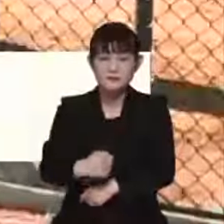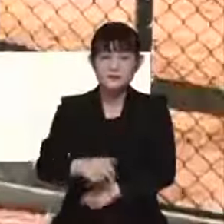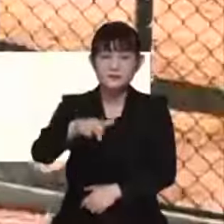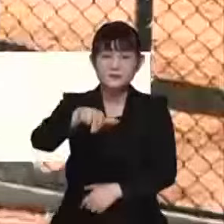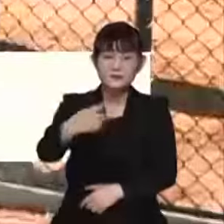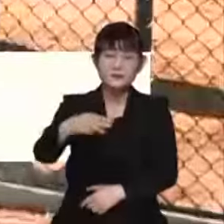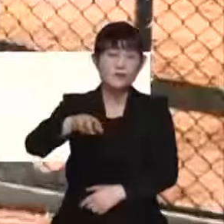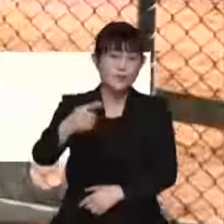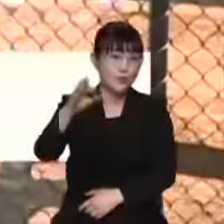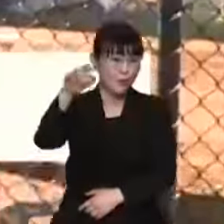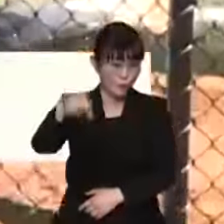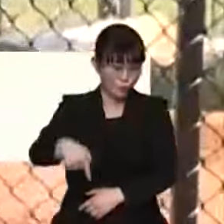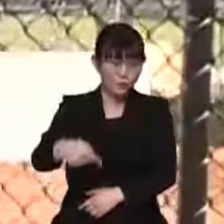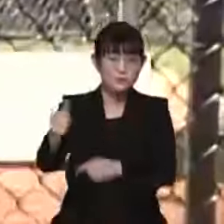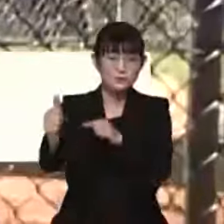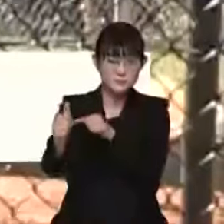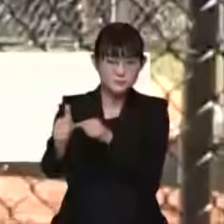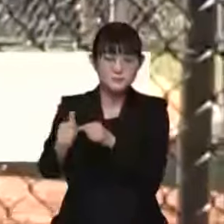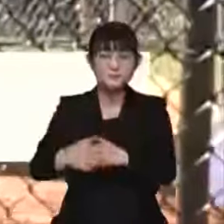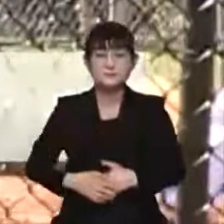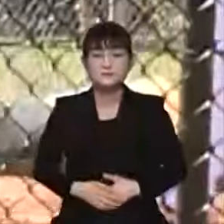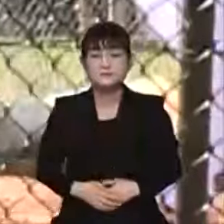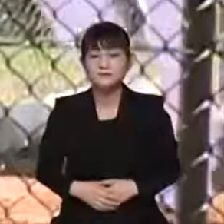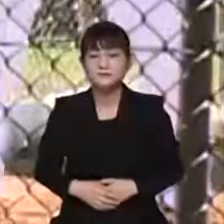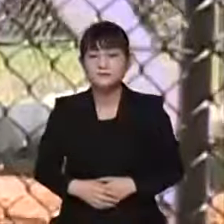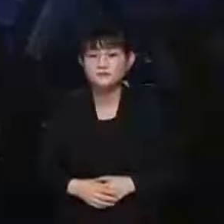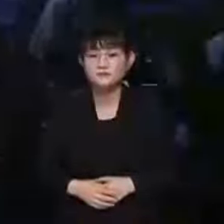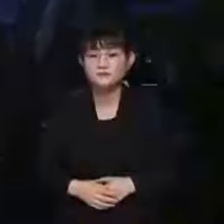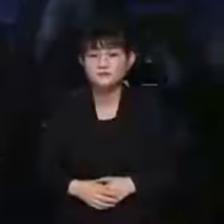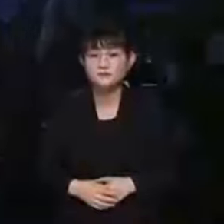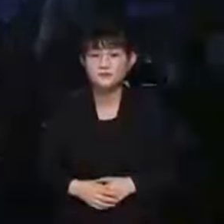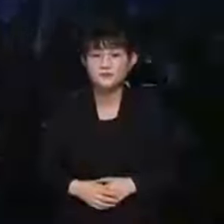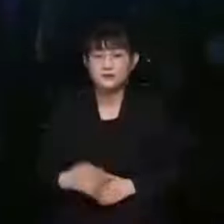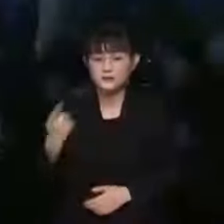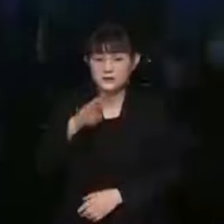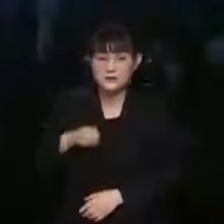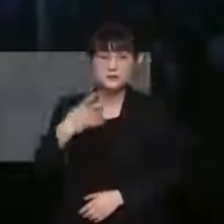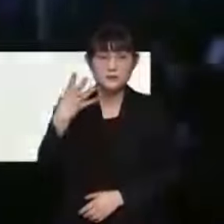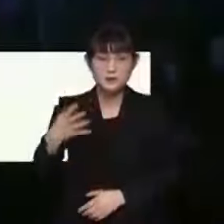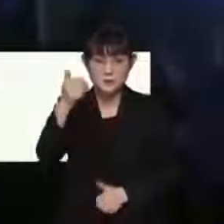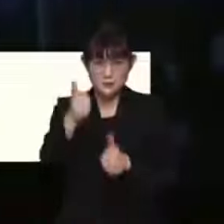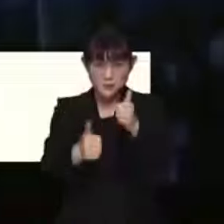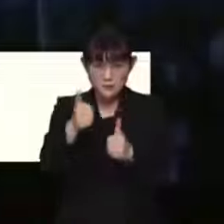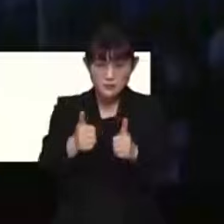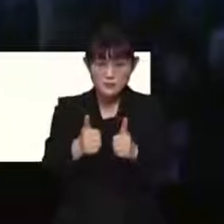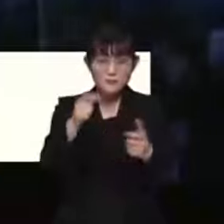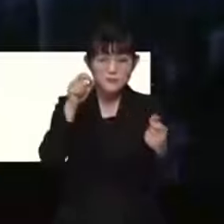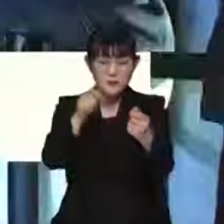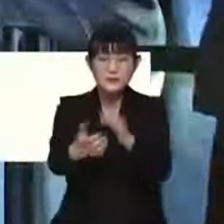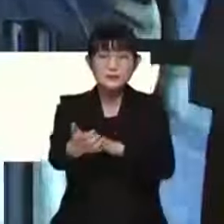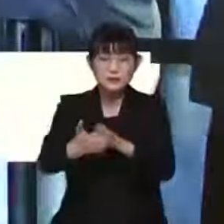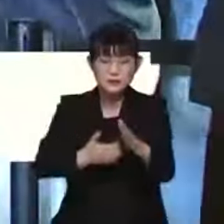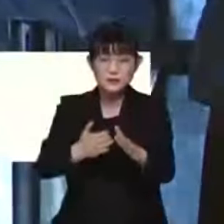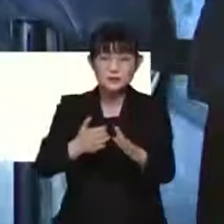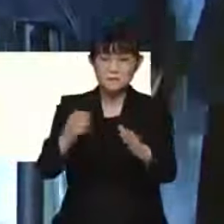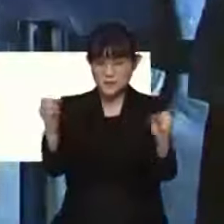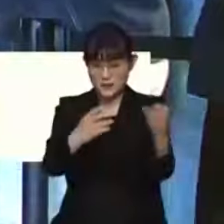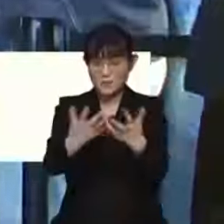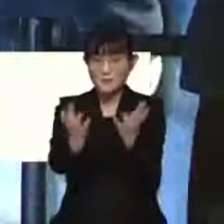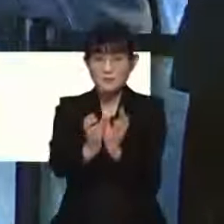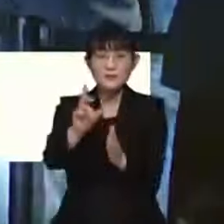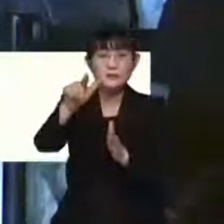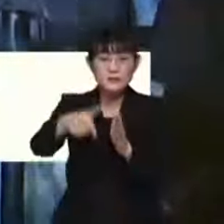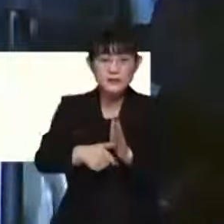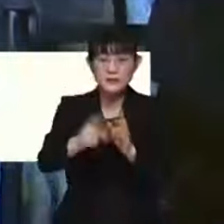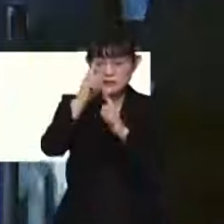펼친 현역 빅리거 윌크로우가 낙점됐습니다. 2024 시즌 개막에 앞서 열린 KBO 미디어데이에서